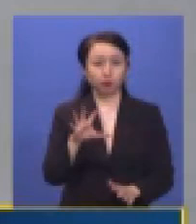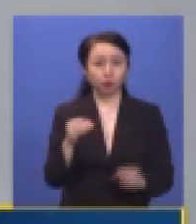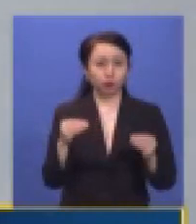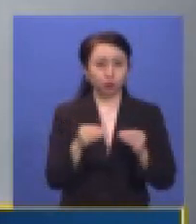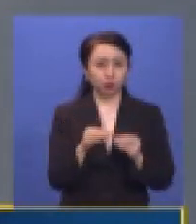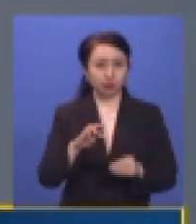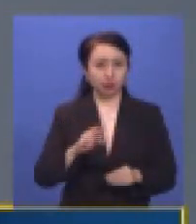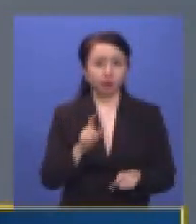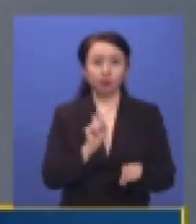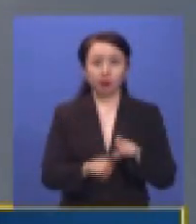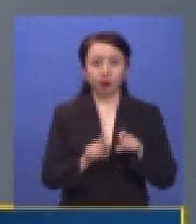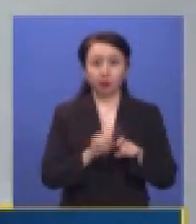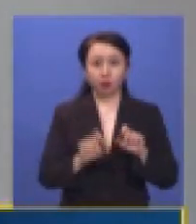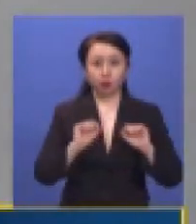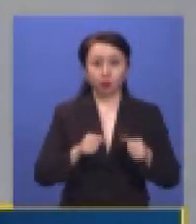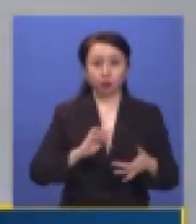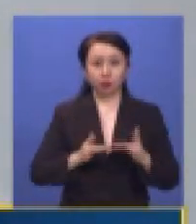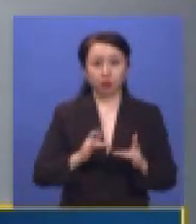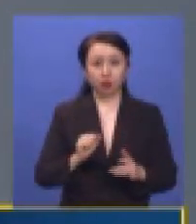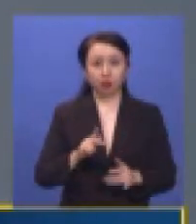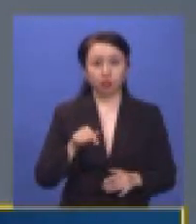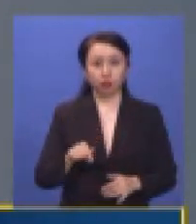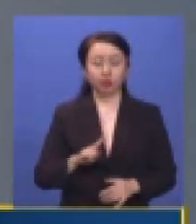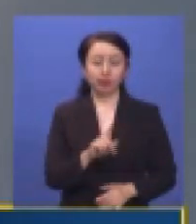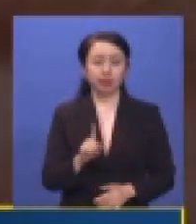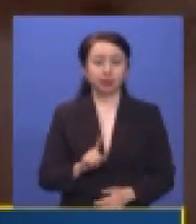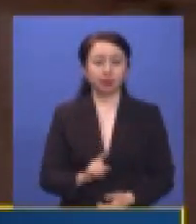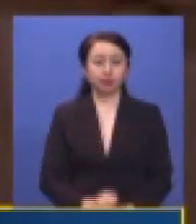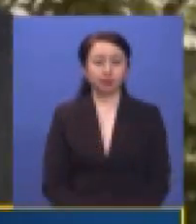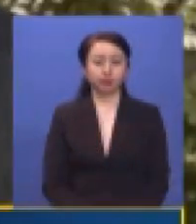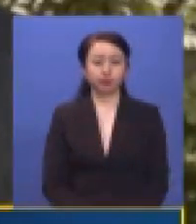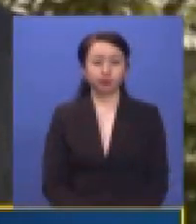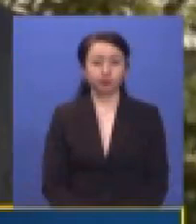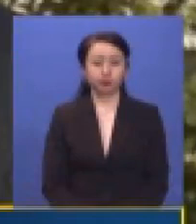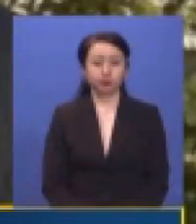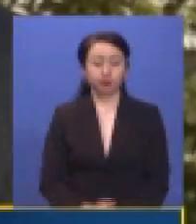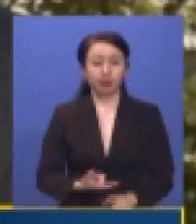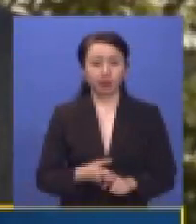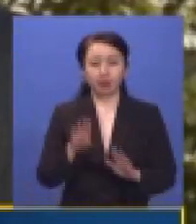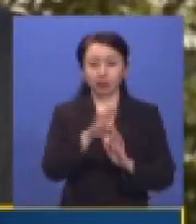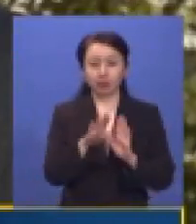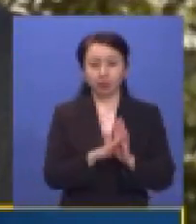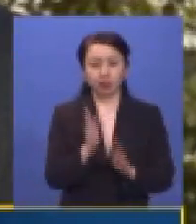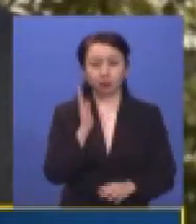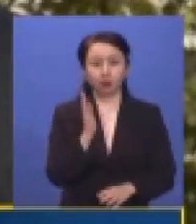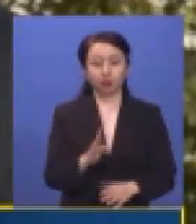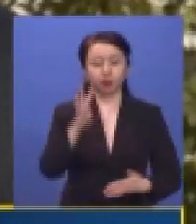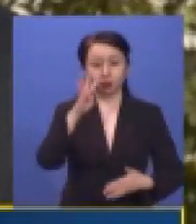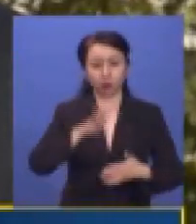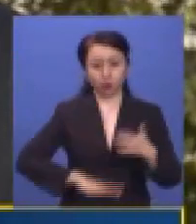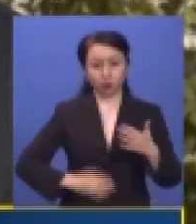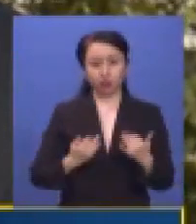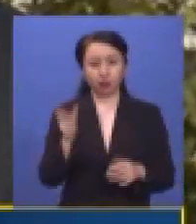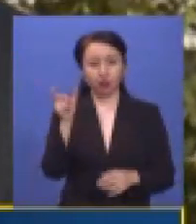тенге. Проверить свой статус можно на сайте ашак.kz. Данная статья предусматривает штраф для физических